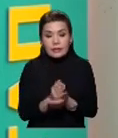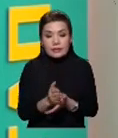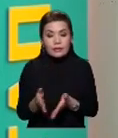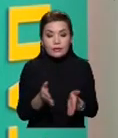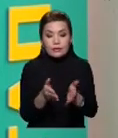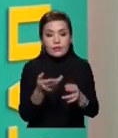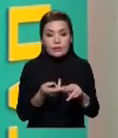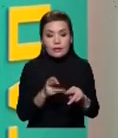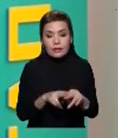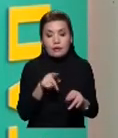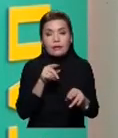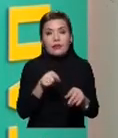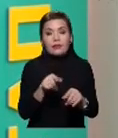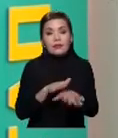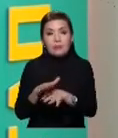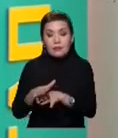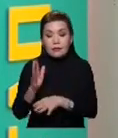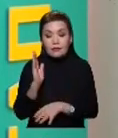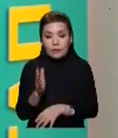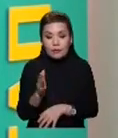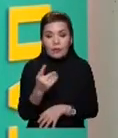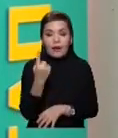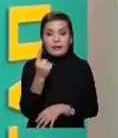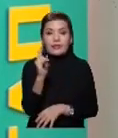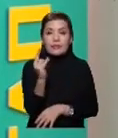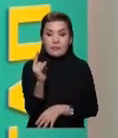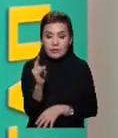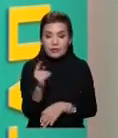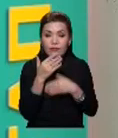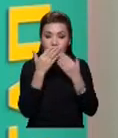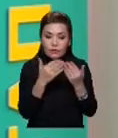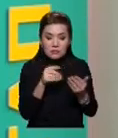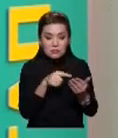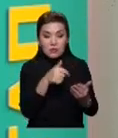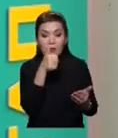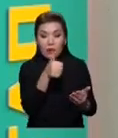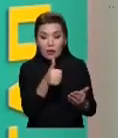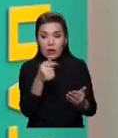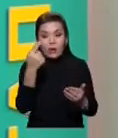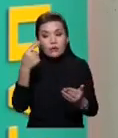сияқты, соларды өткізетін болсақ, бір бала оқып, мына кітап жақсы оқын десе, екінші бала оқиды.